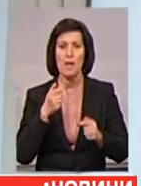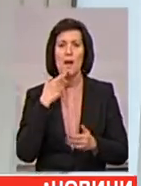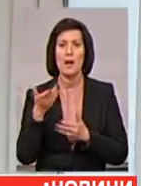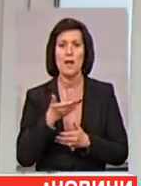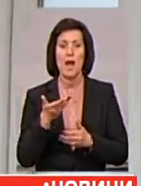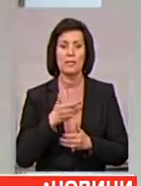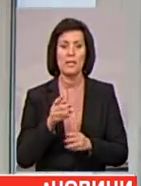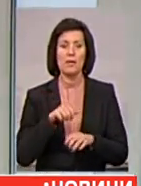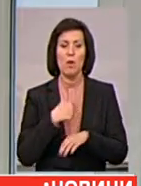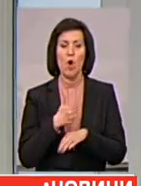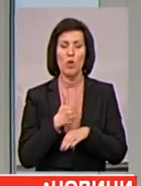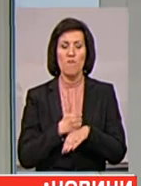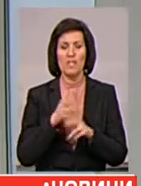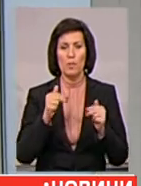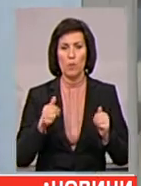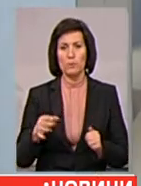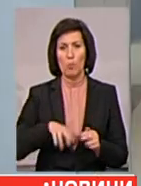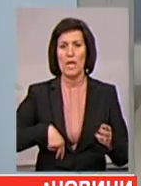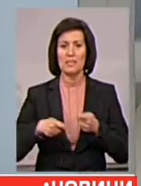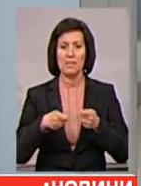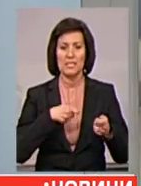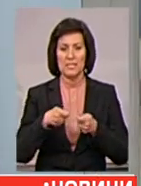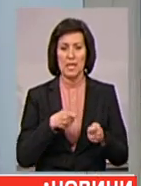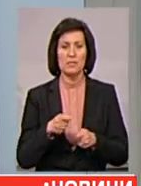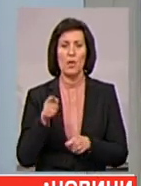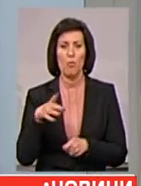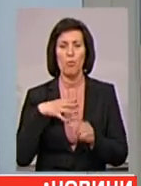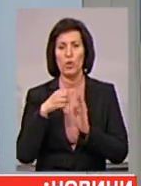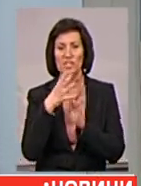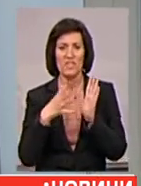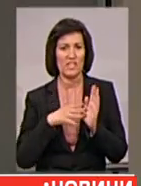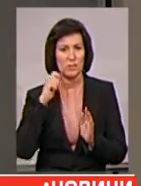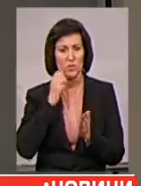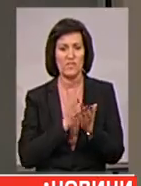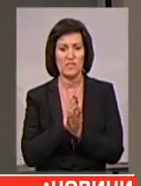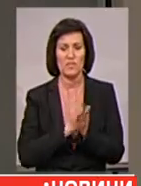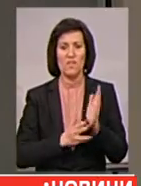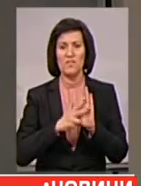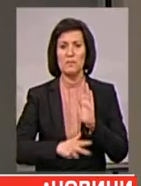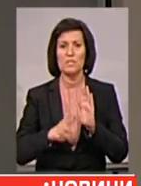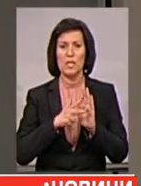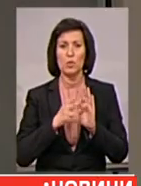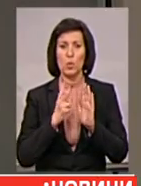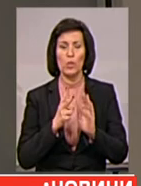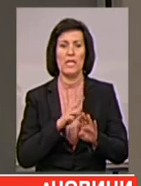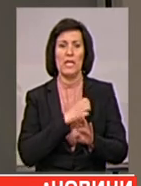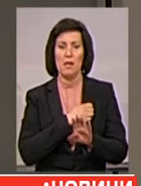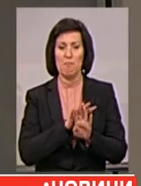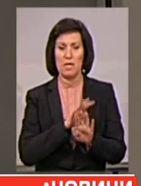голови Дніпропетровської облдержадміністрації Тетяна Губа. Бійцю було 19 років, він служив у 72-й бригаді.